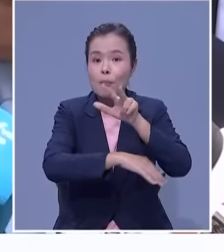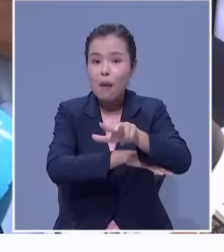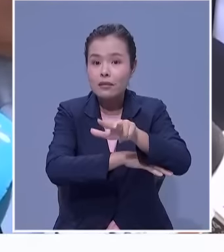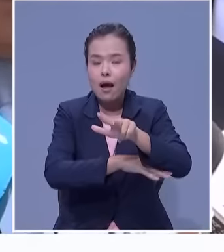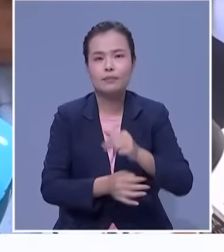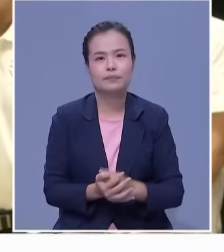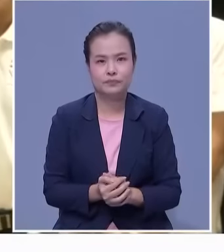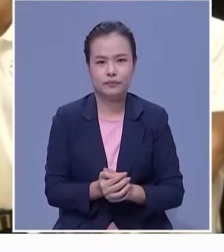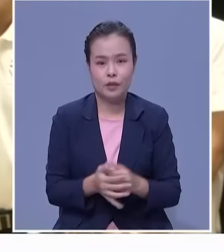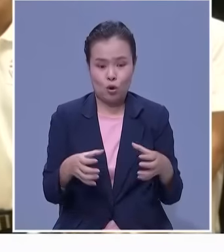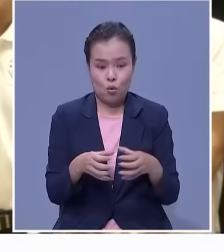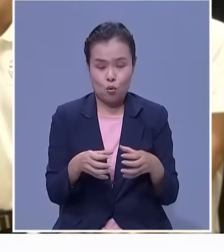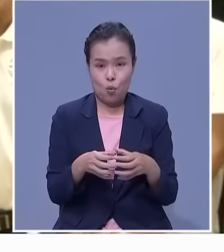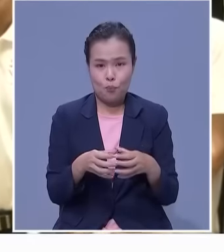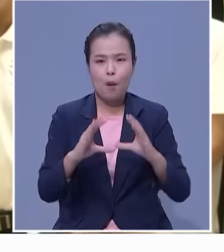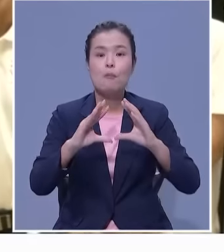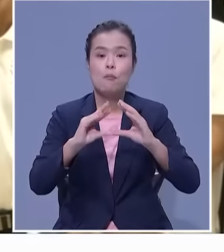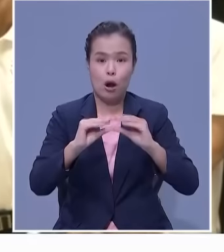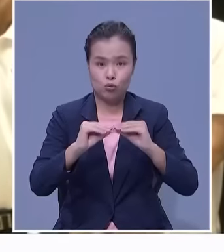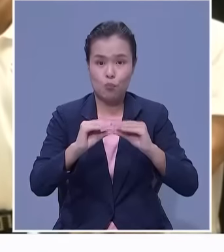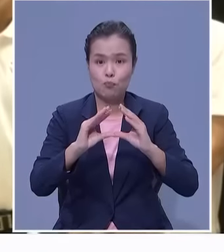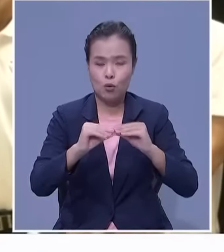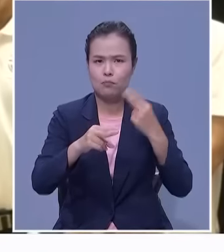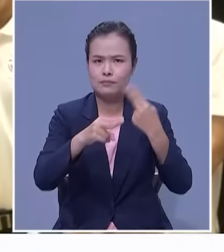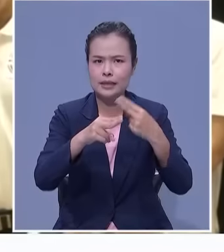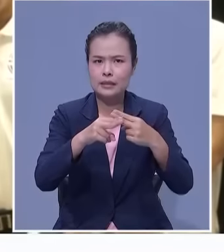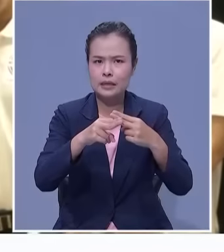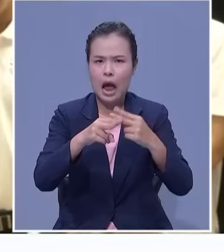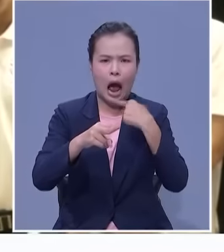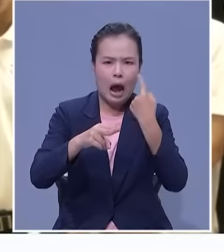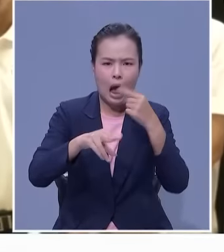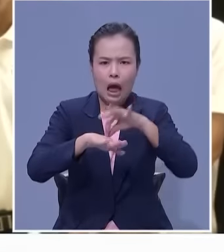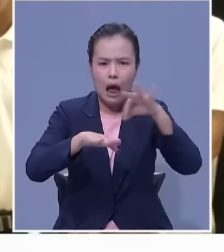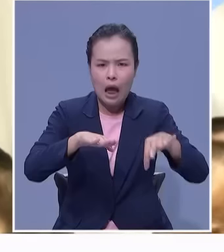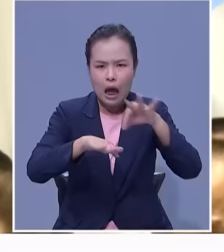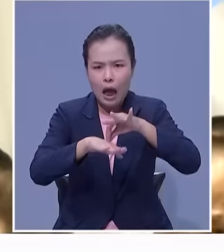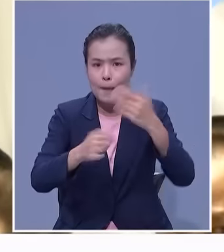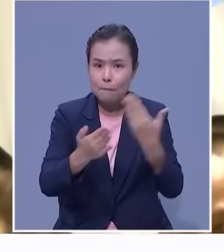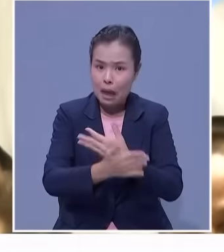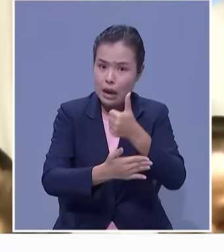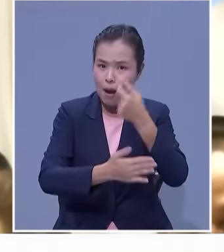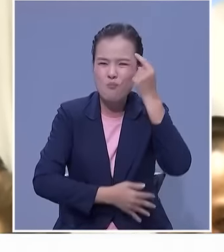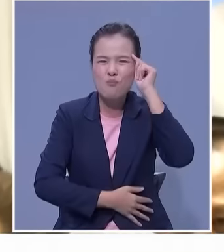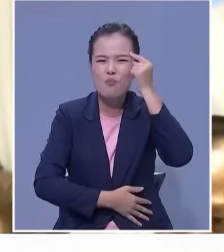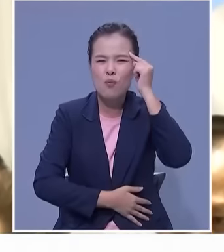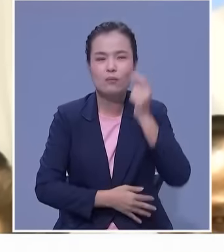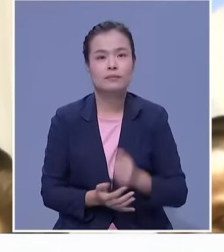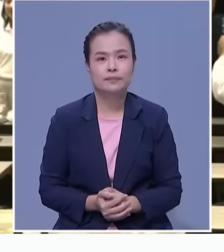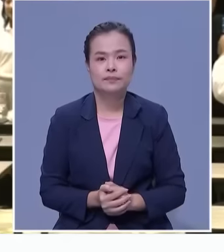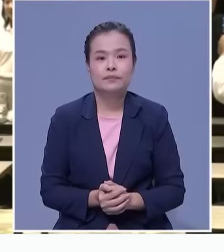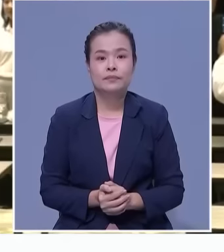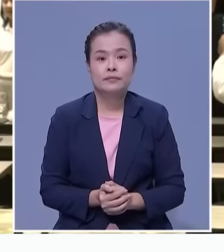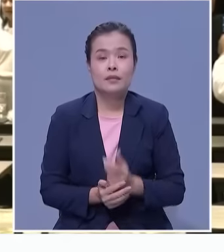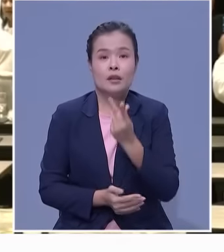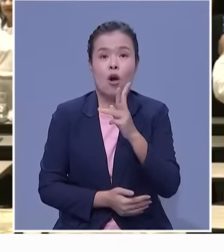มีรายงานว่าเดี๋ยวทางพรรคจะมีการนัดประชุมกันคือรายชื่อไม่รู้ว่าถอดเข้าถอดออกเปลี่ยนนาทีสุดท้ายได้หรือเปล่านะเนี่ยแล้วคราวเนี้ยการตั้ง